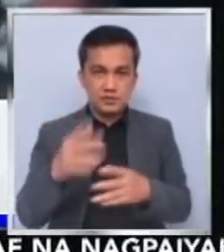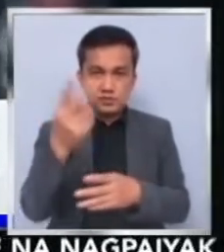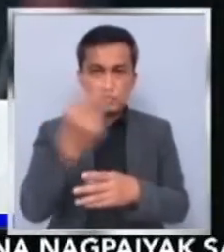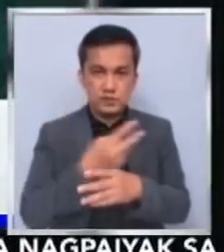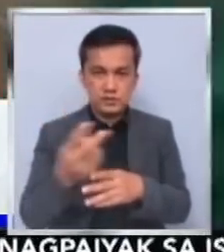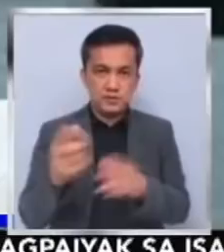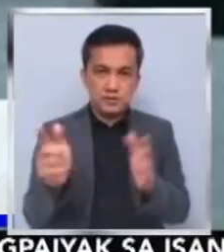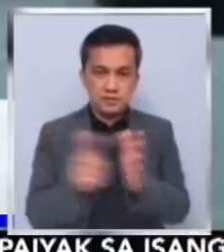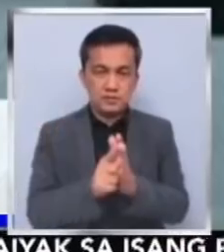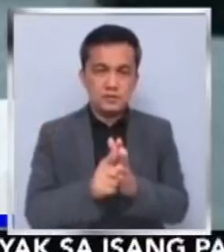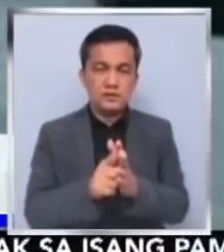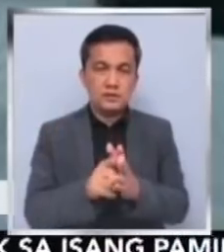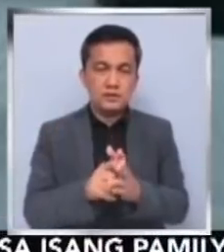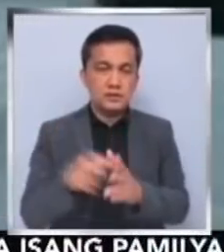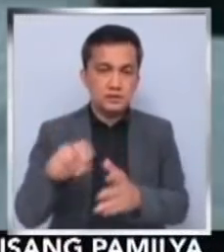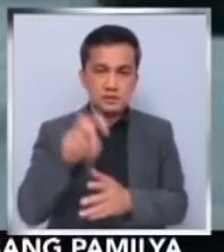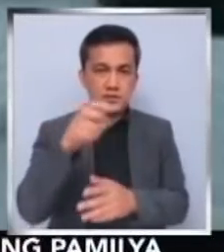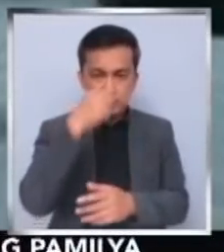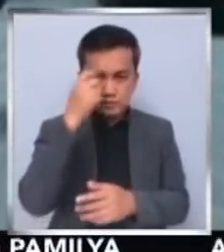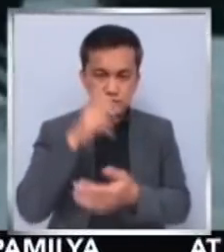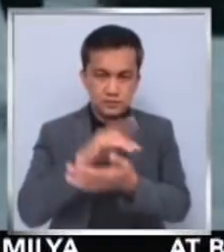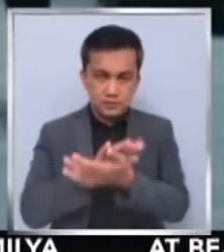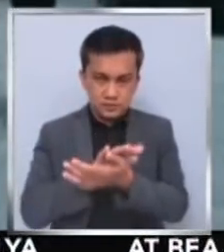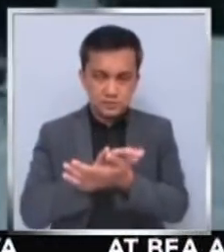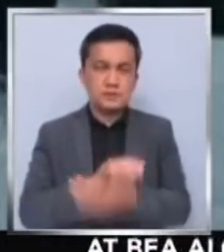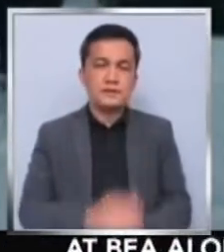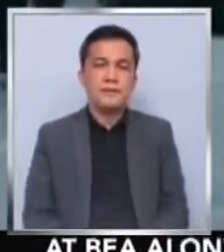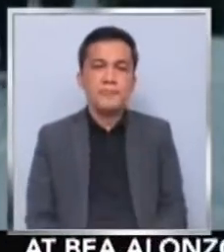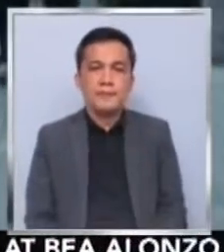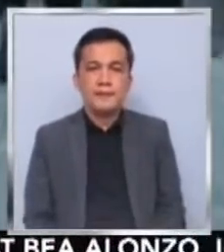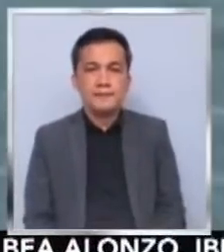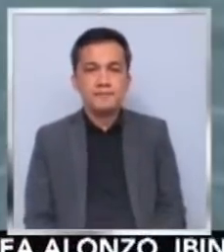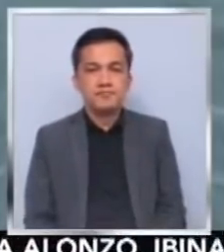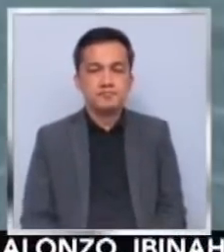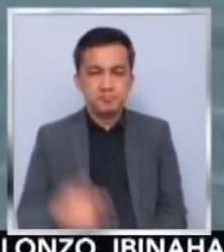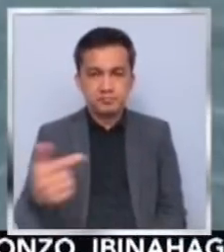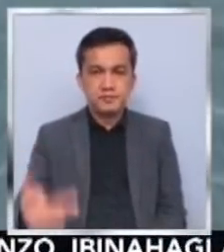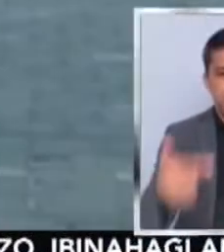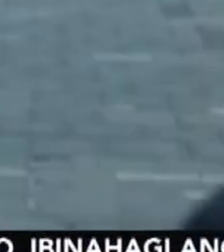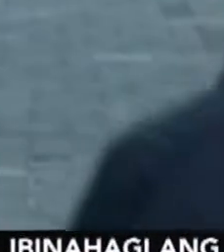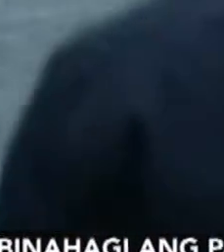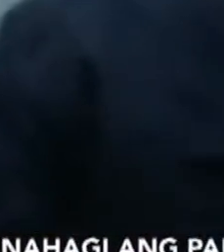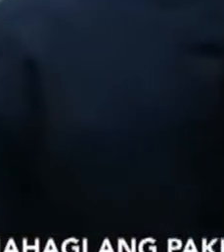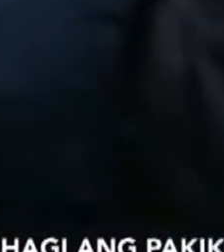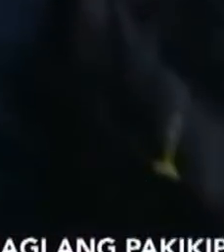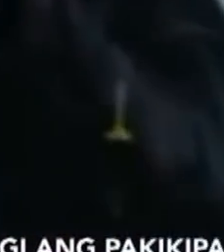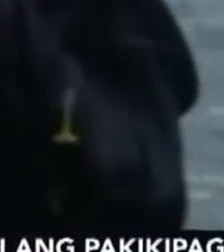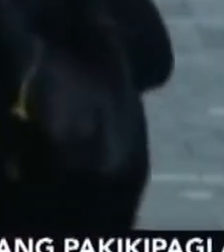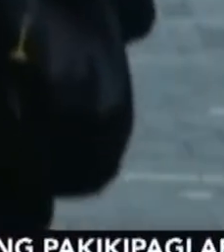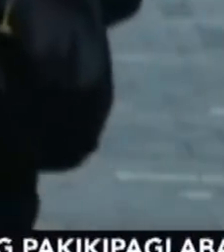dahil pa rin sa COVID-19 pandemic. JP Soriano, nakatutok 24 oras.